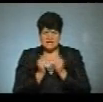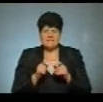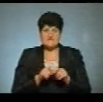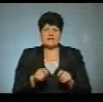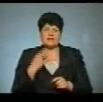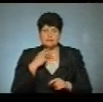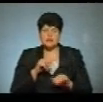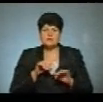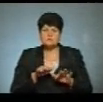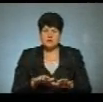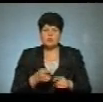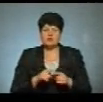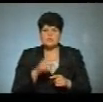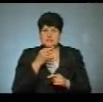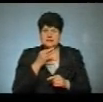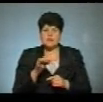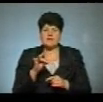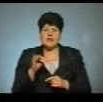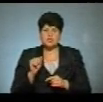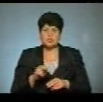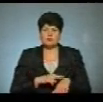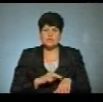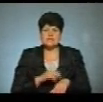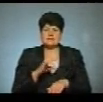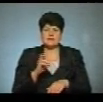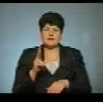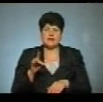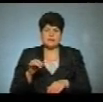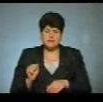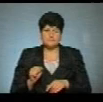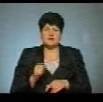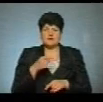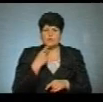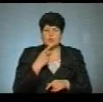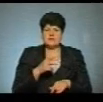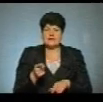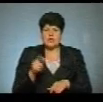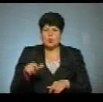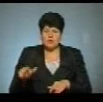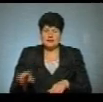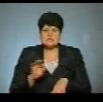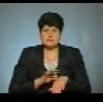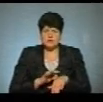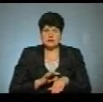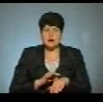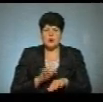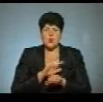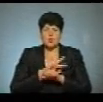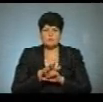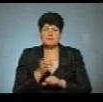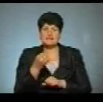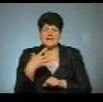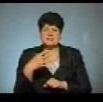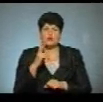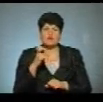кримінальне провадження. Про це повідомив речник Нацполіції області Сергій Крета. За його словами, тернополянин захворів на COVID-19